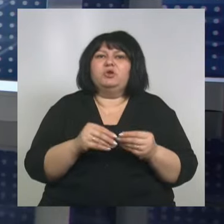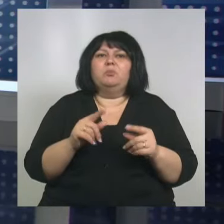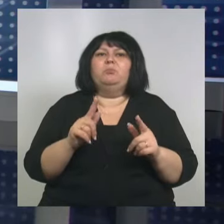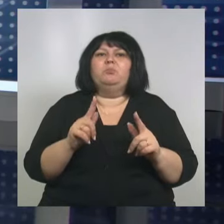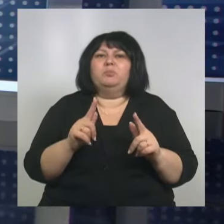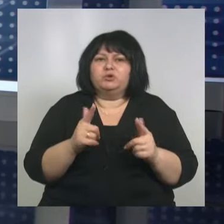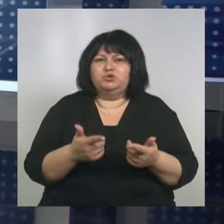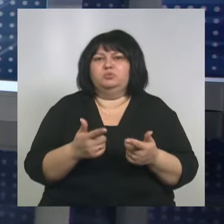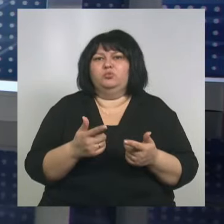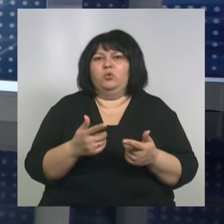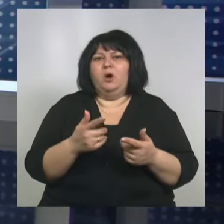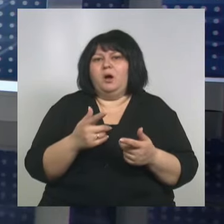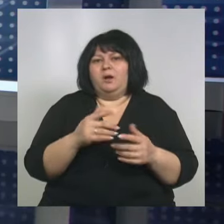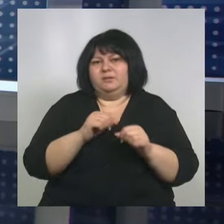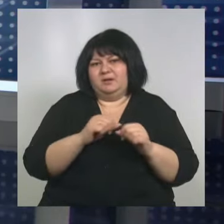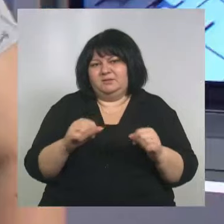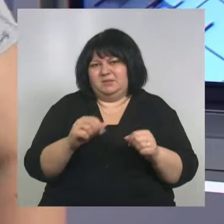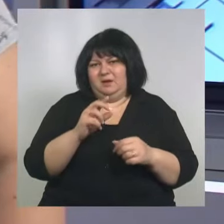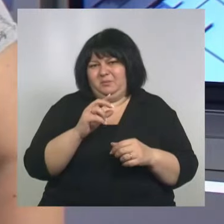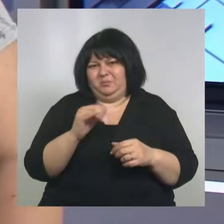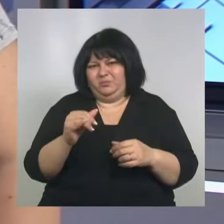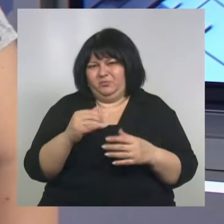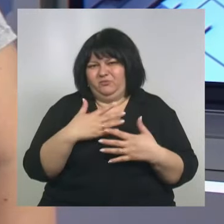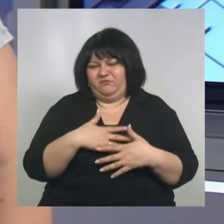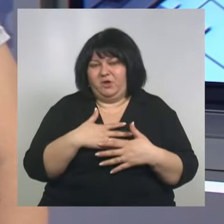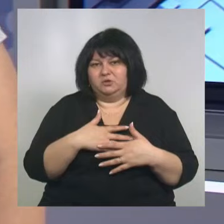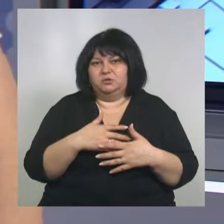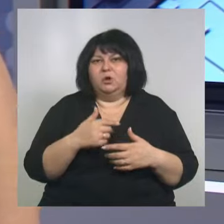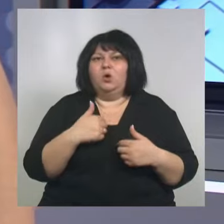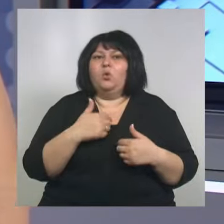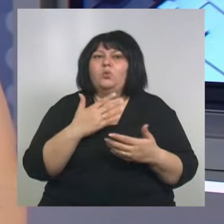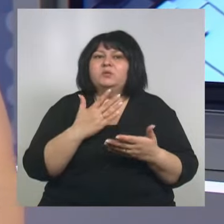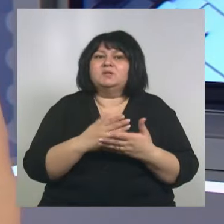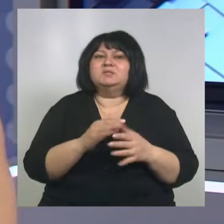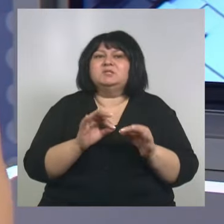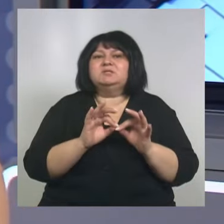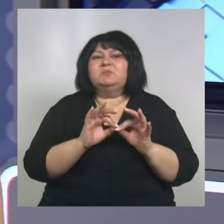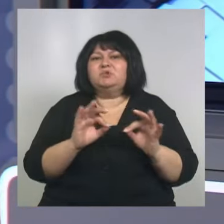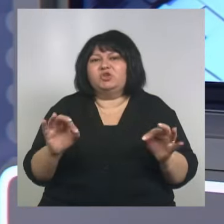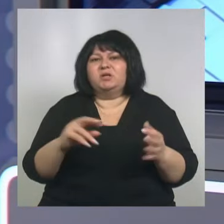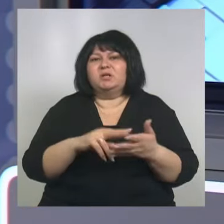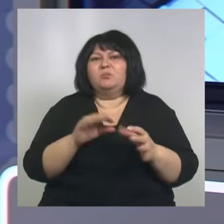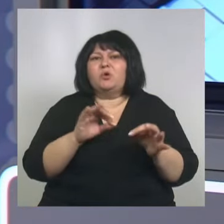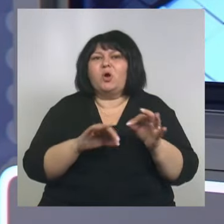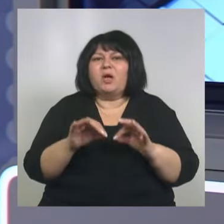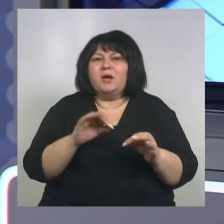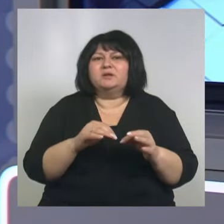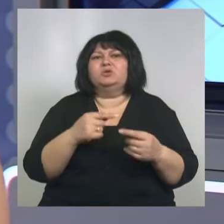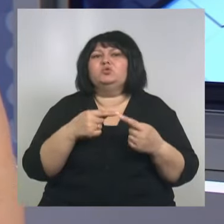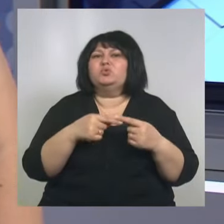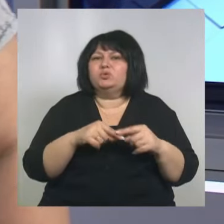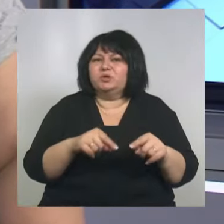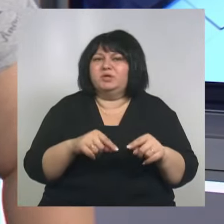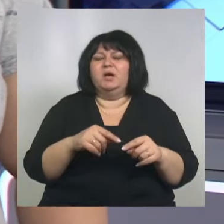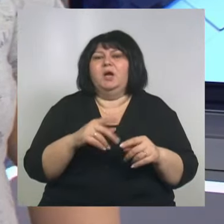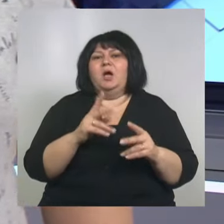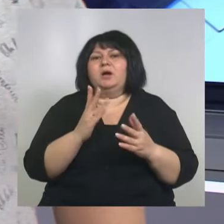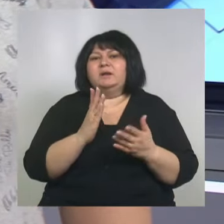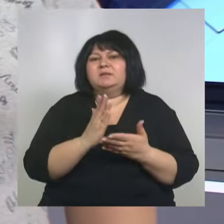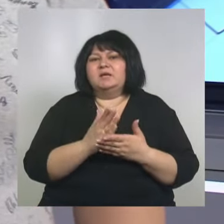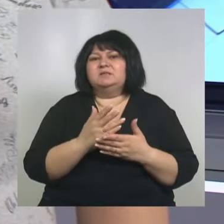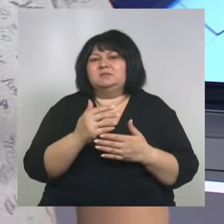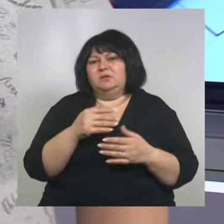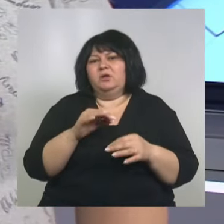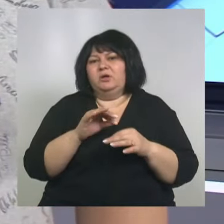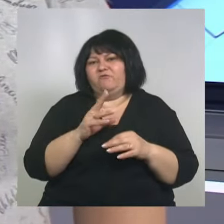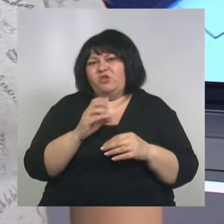то неиспользованные вещ принимаете У нас есть другие замечательные проекты куда можно принести вещи которые не новые которые например уже